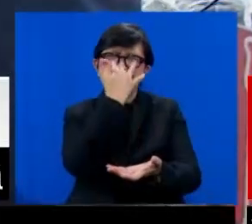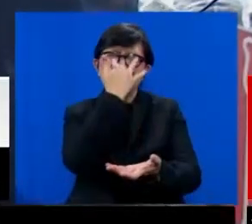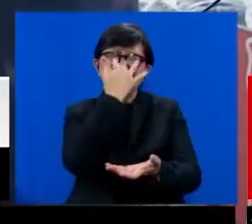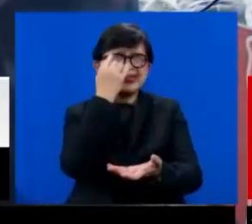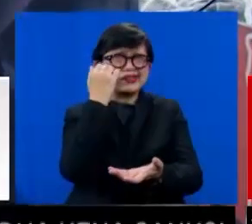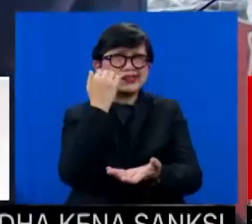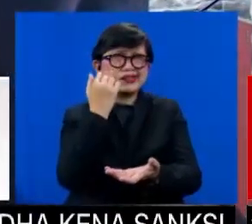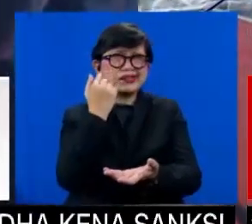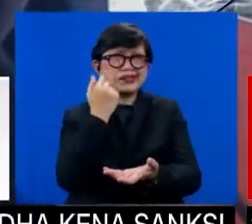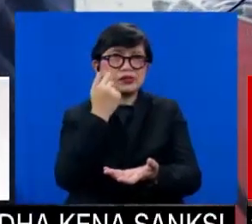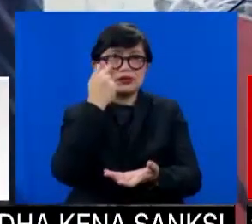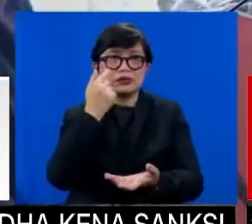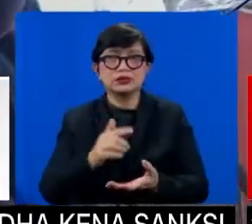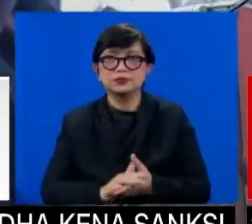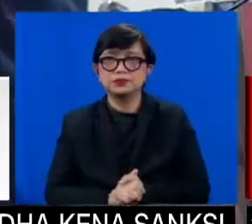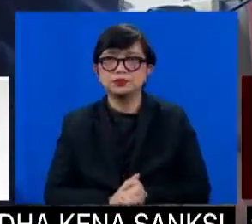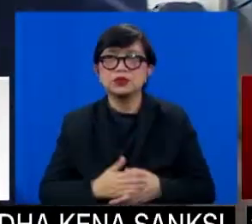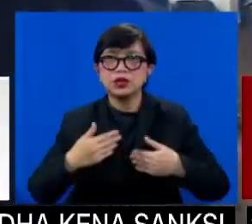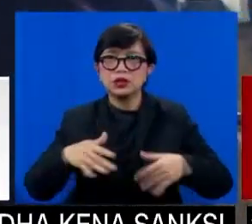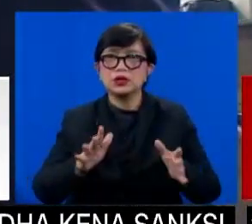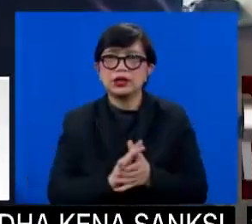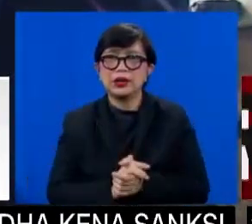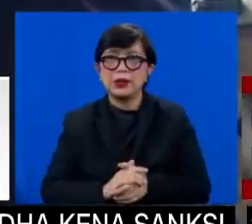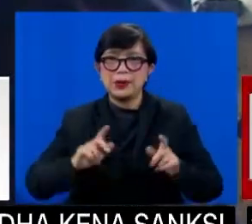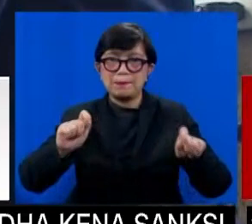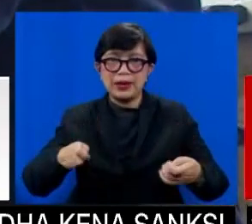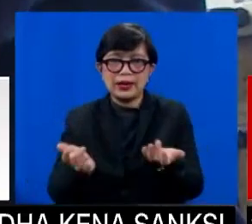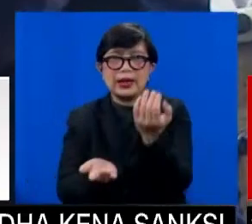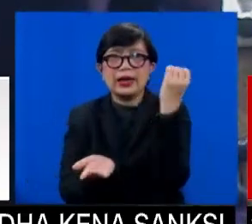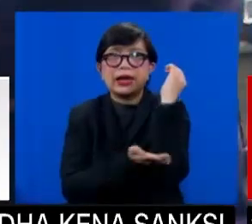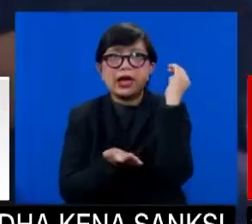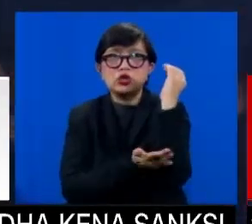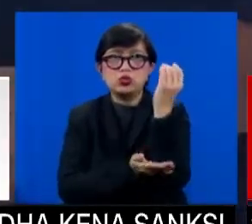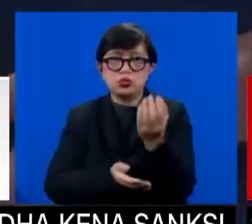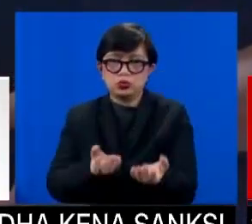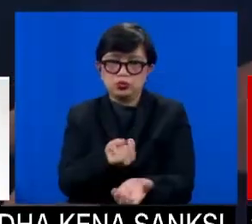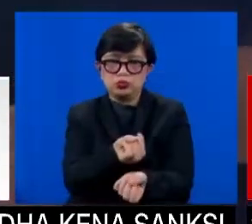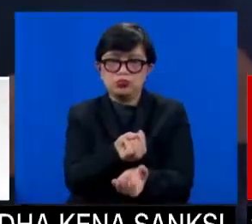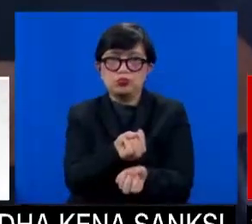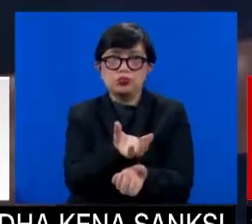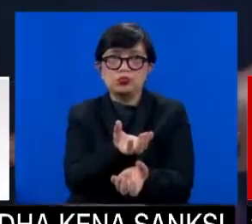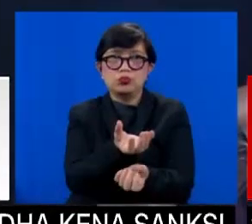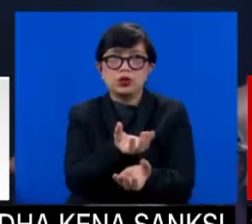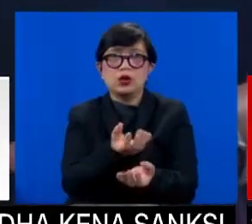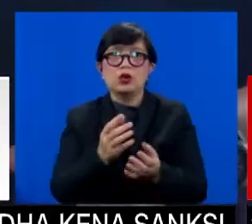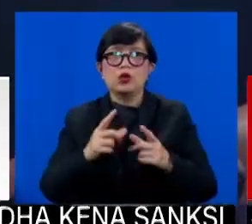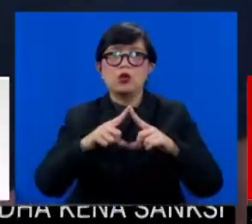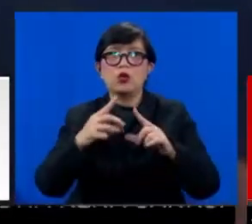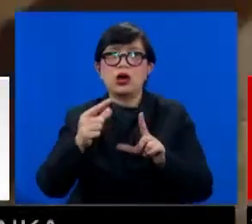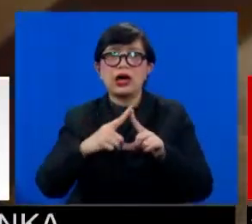Tapi ini yang bikin masakan nikmat karena masih menggunakan kayu. Arang. Oh, arang ya?